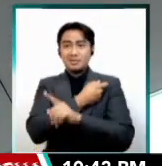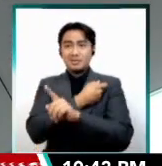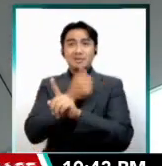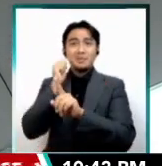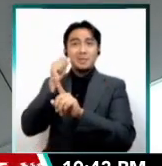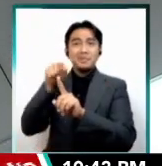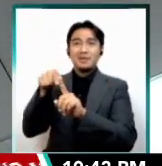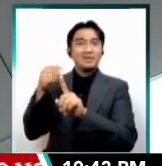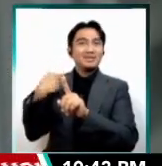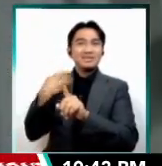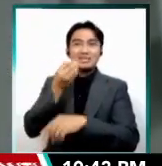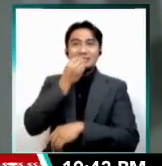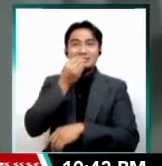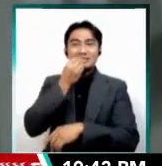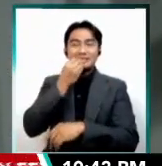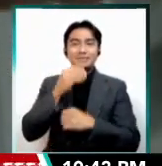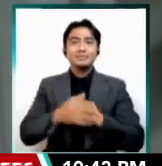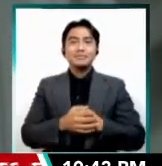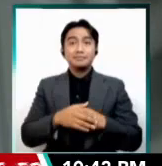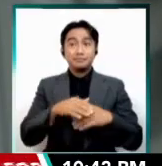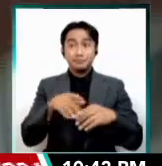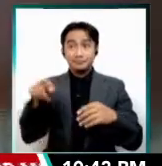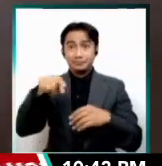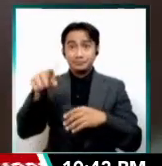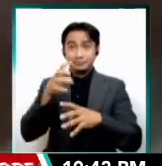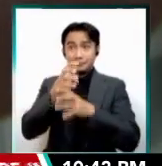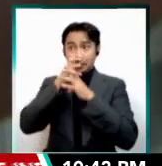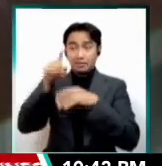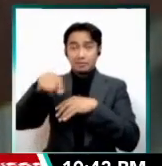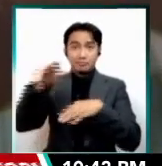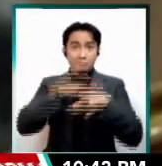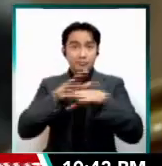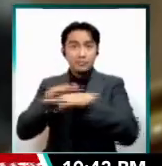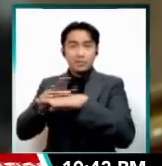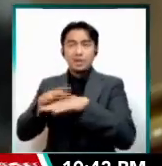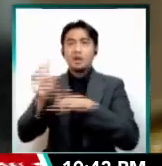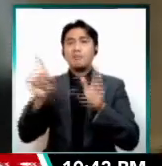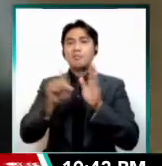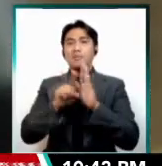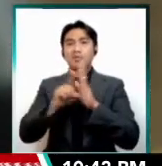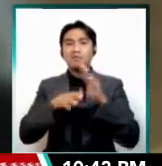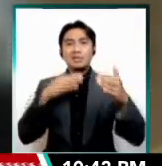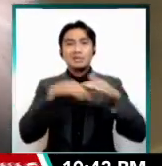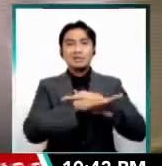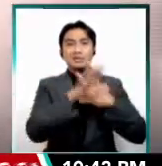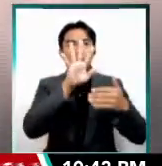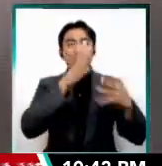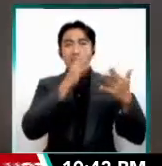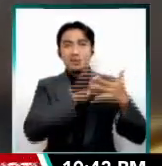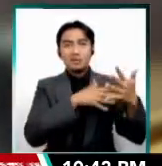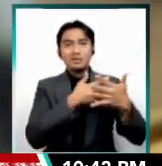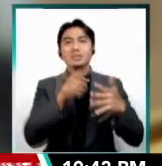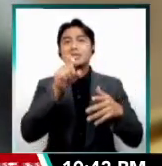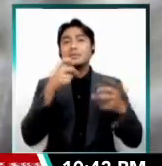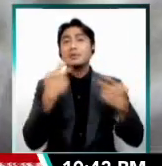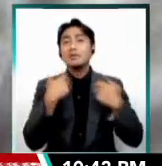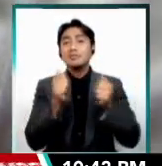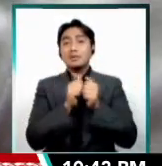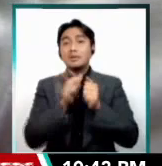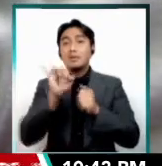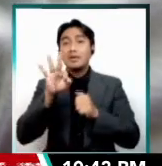Mahigpit na paalala ng mga otoridad, bawal ang walk-in at dapat may kasamang magulang o guardian ang menor de edad na